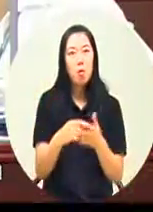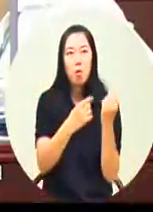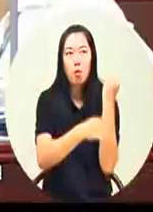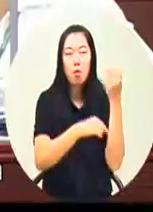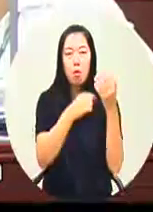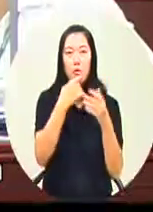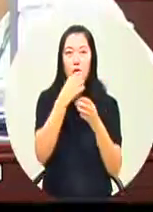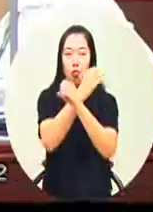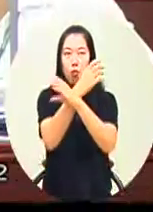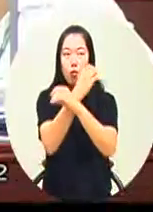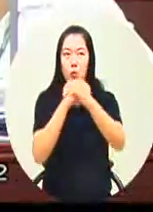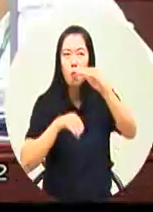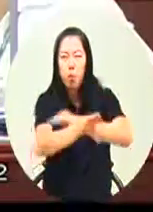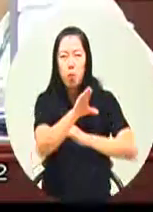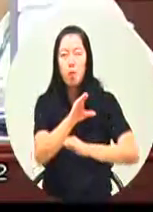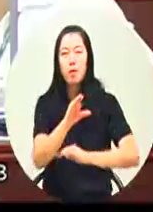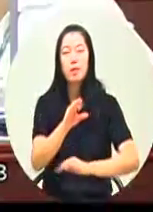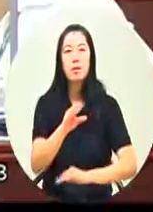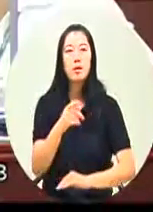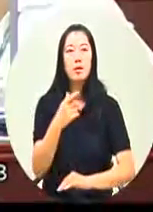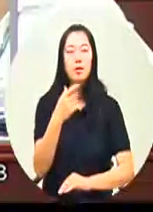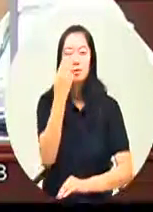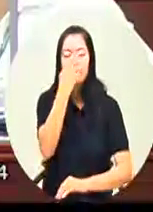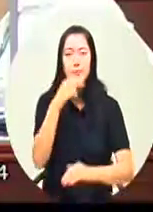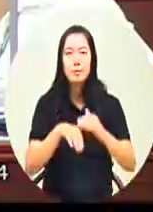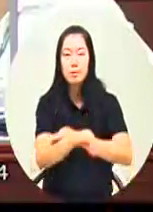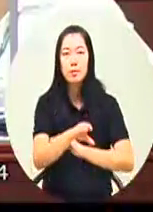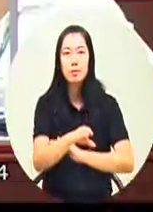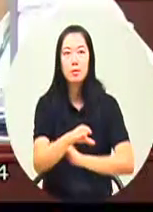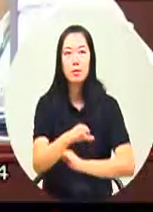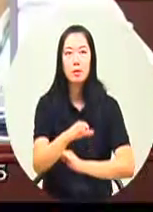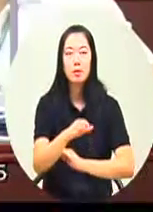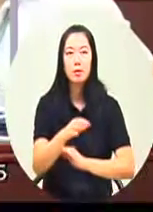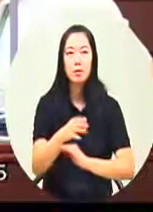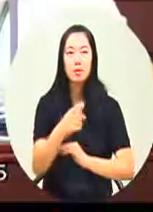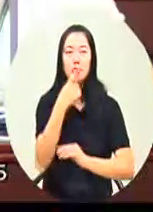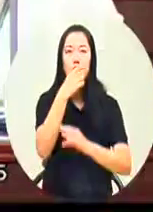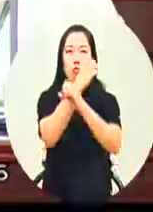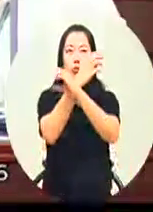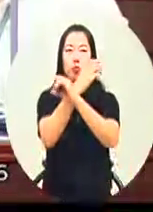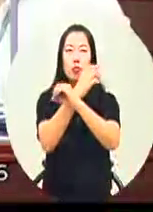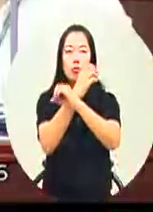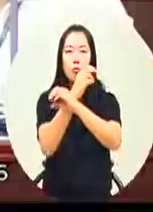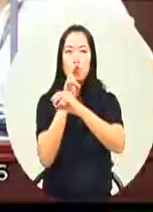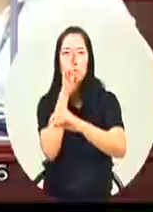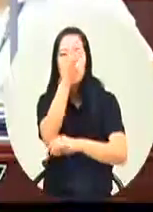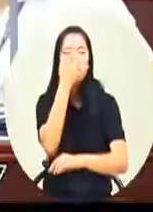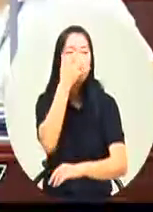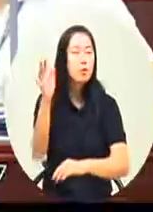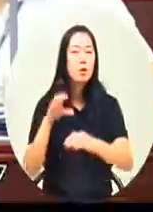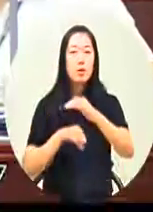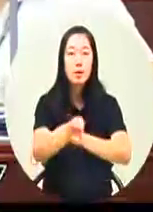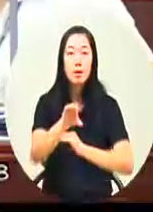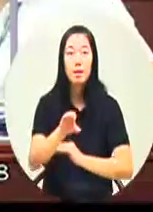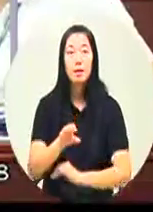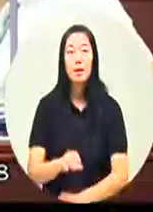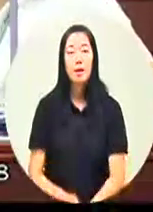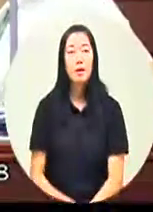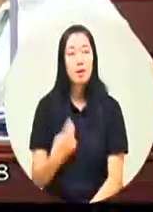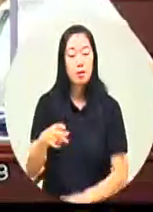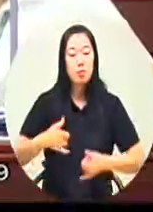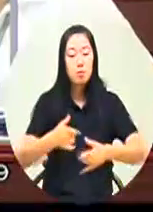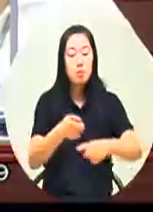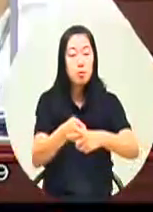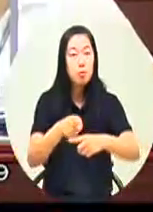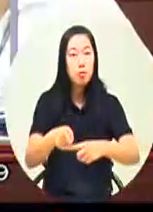志的指示，或是在没有号志路口里面，他没有停等，然后就往前冲，所造成在路口里面的一个肇事。所以，路口停